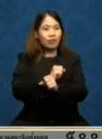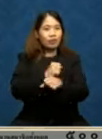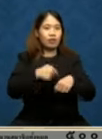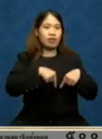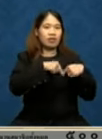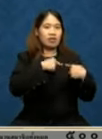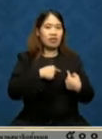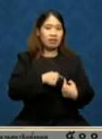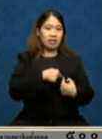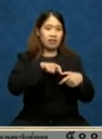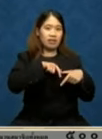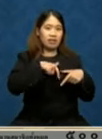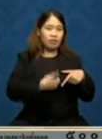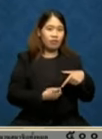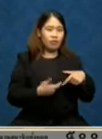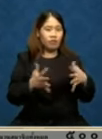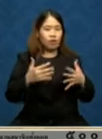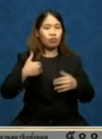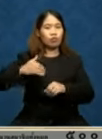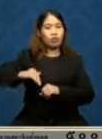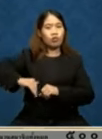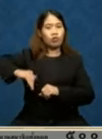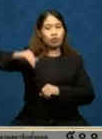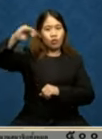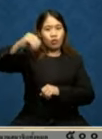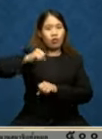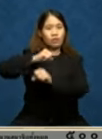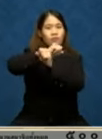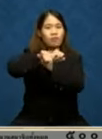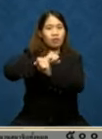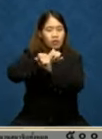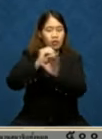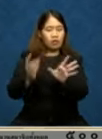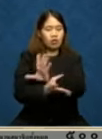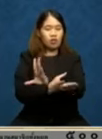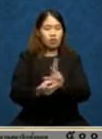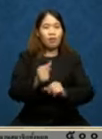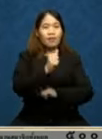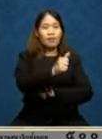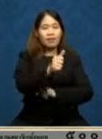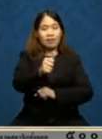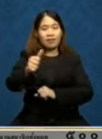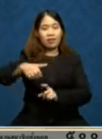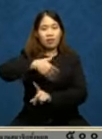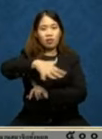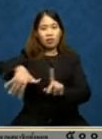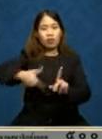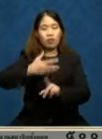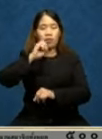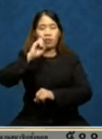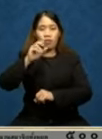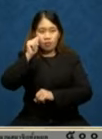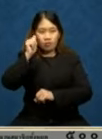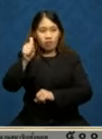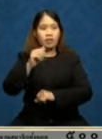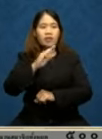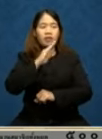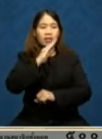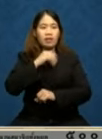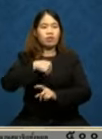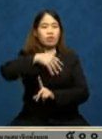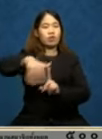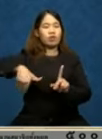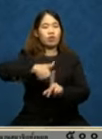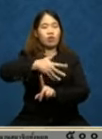ายและโตขึ้นมามีภูมิคุ้มกันและส่งต่อสังคมดีๆไปยังคนรอบข้างเมื่อเป็นผู้ใหญ่และเมื่อสร้างสิ่งแวดล้อม